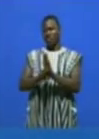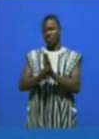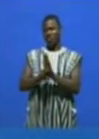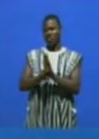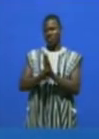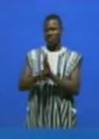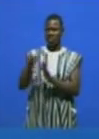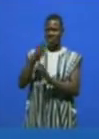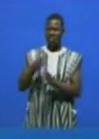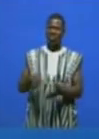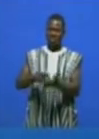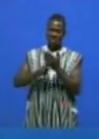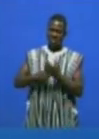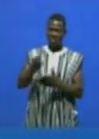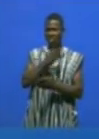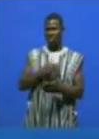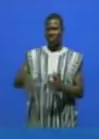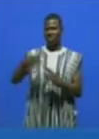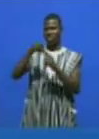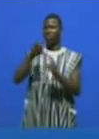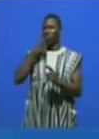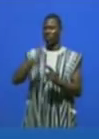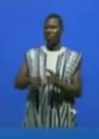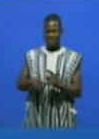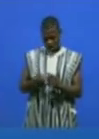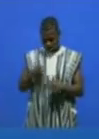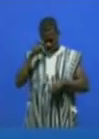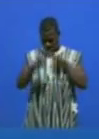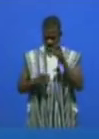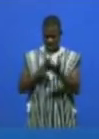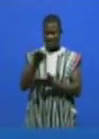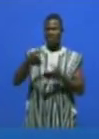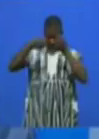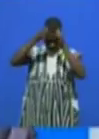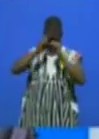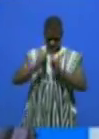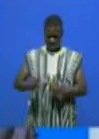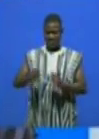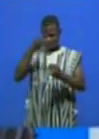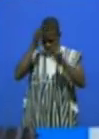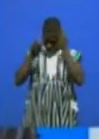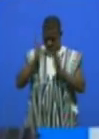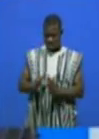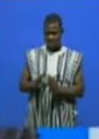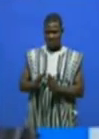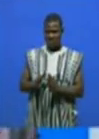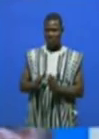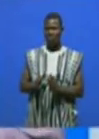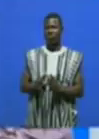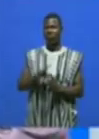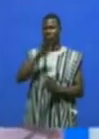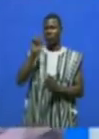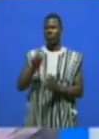d'exception qui doivent être examinées par le personnel et tous les tunnels qui est entouré premier à se juger non merci